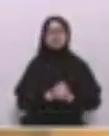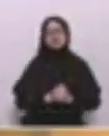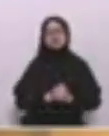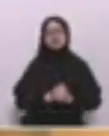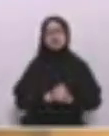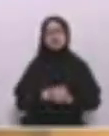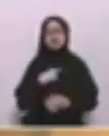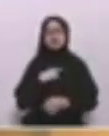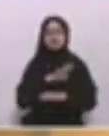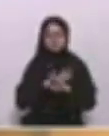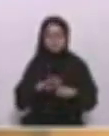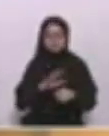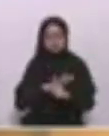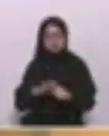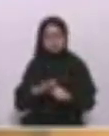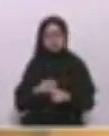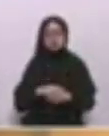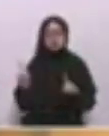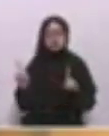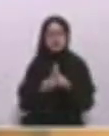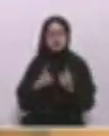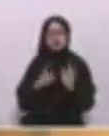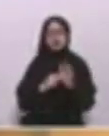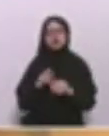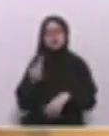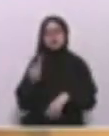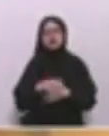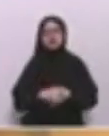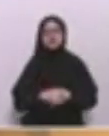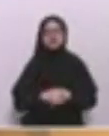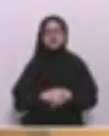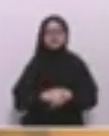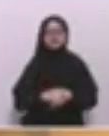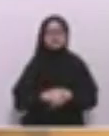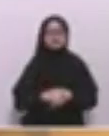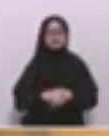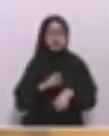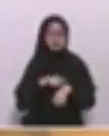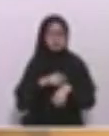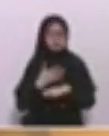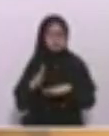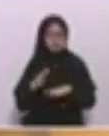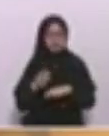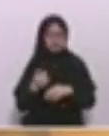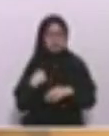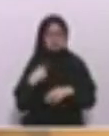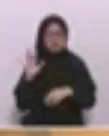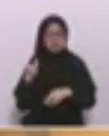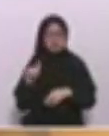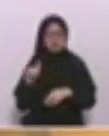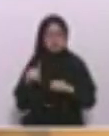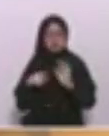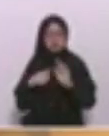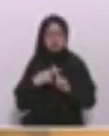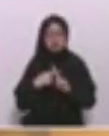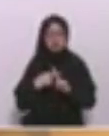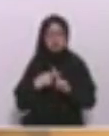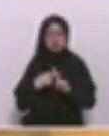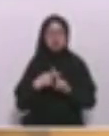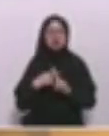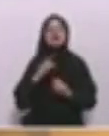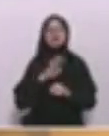calon nomor urut du waktu masih tersisa Apakah ingin ditambahkan silakan terima kasih